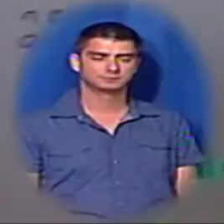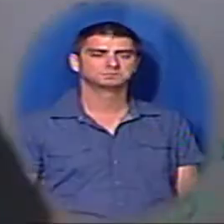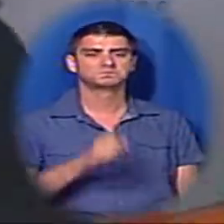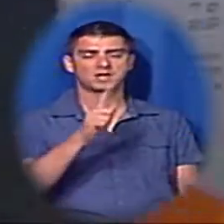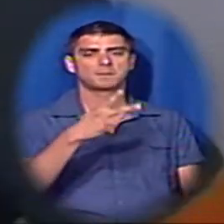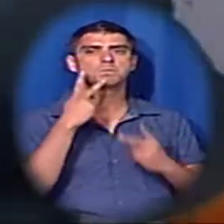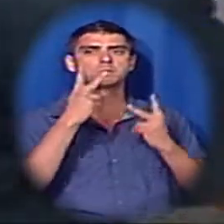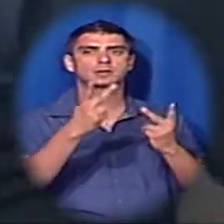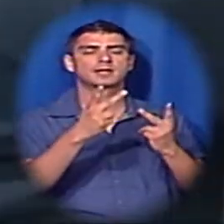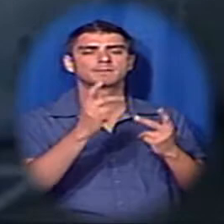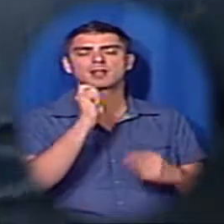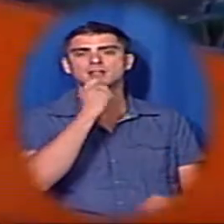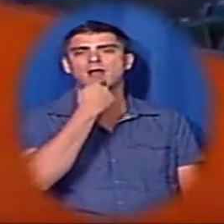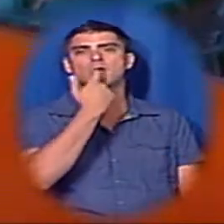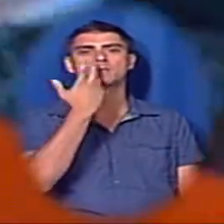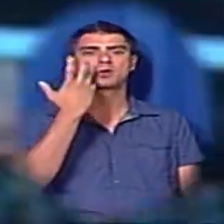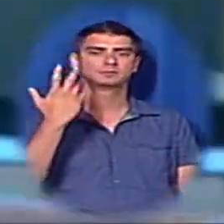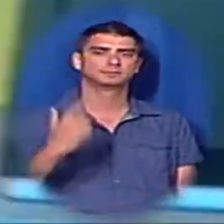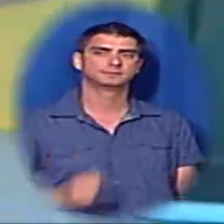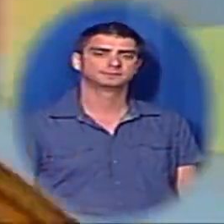הם פותרים תעלומות.